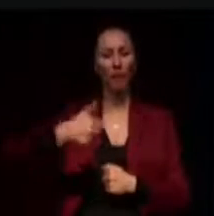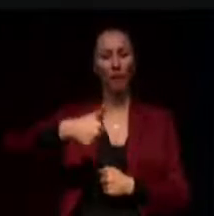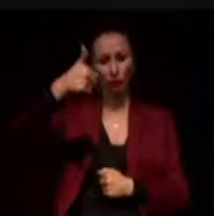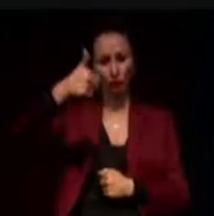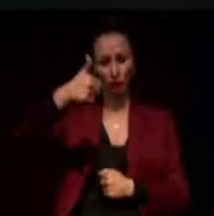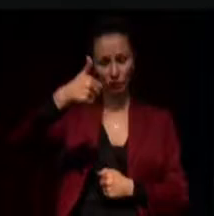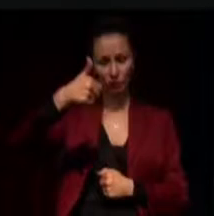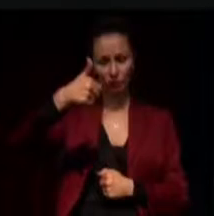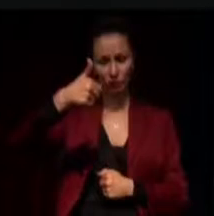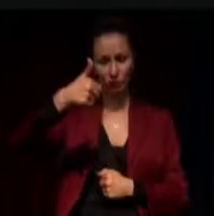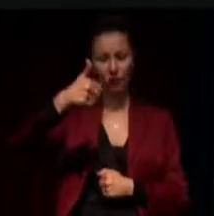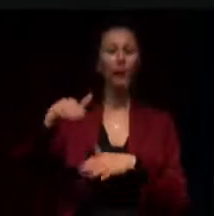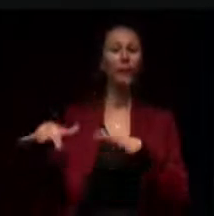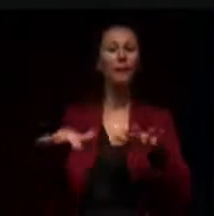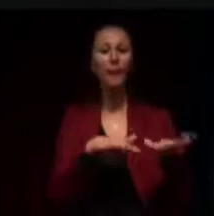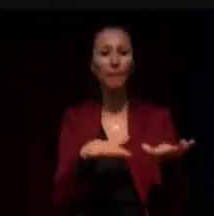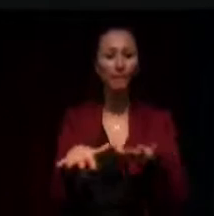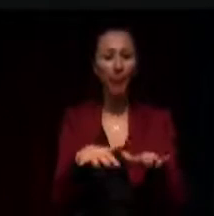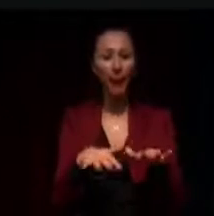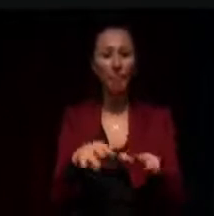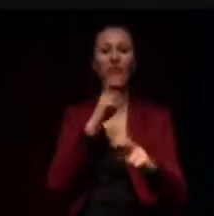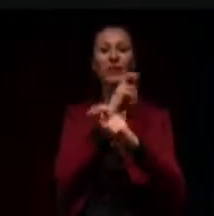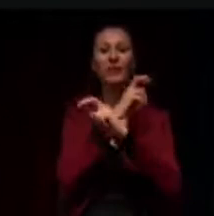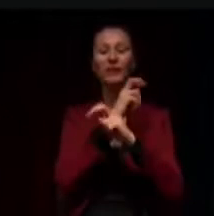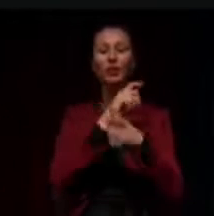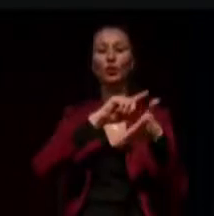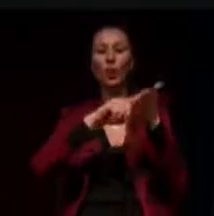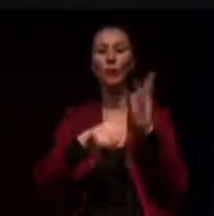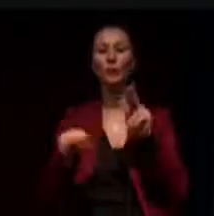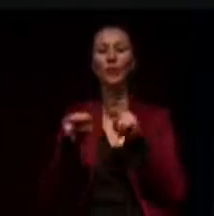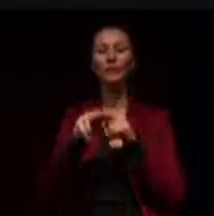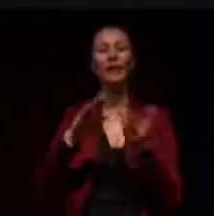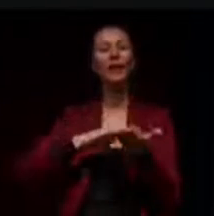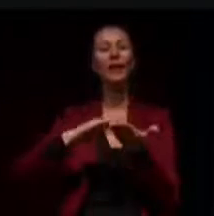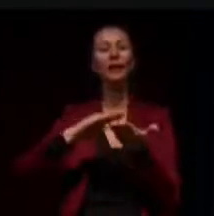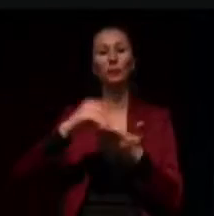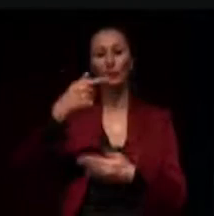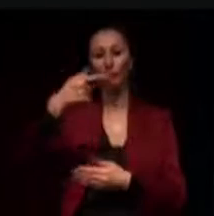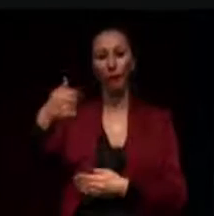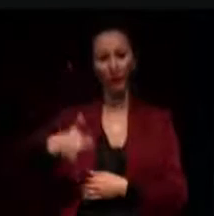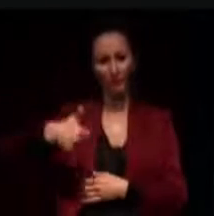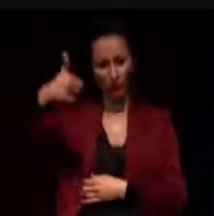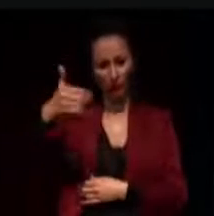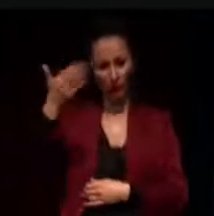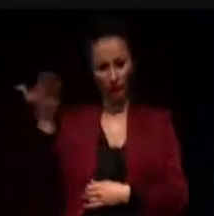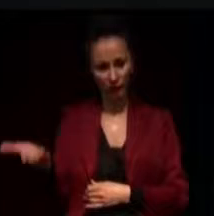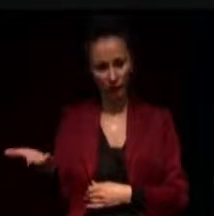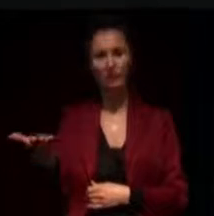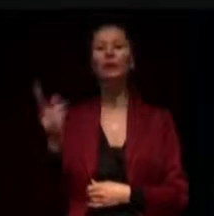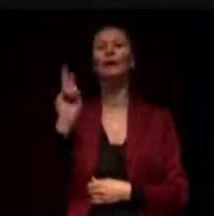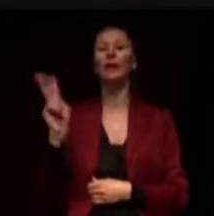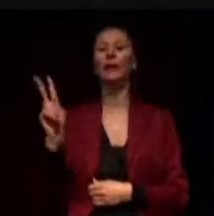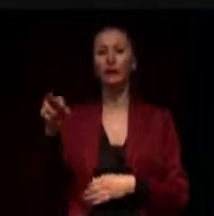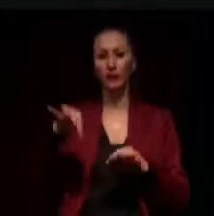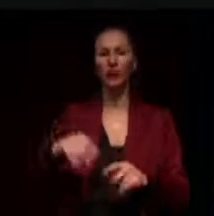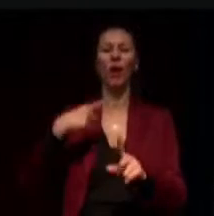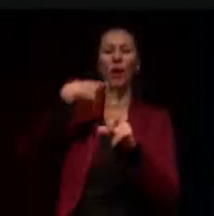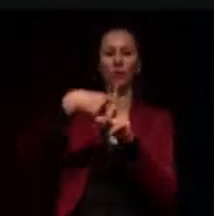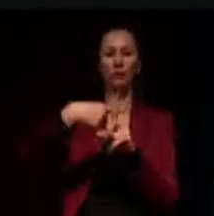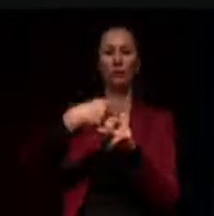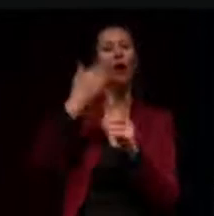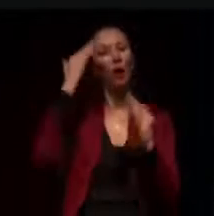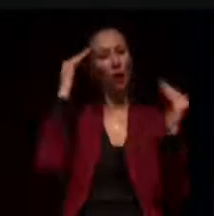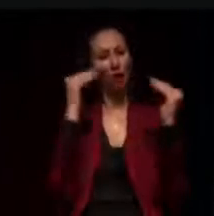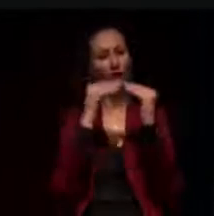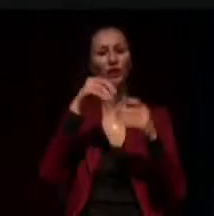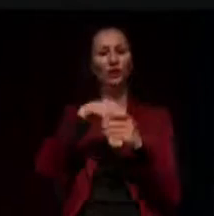Başkanlığı'ndan, Deprem Risk Yönetimi ve Kentsel İyileştirme Daire Başkanlığı'ndan, ki onun bütçesi arttırıldı şimdi ama